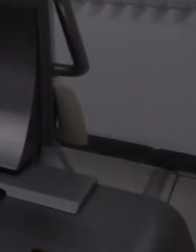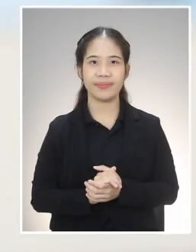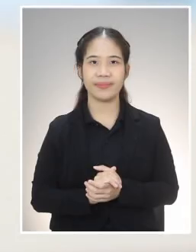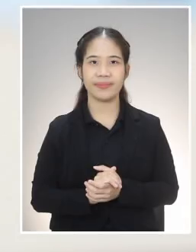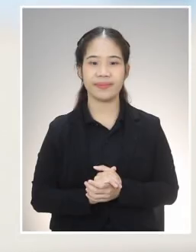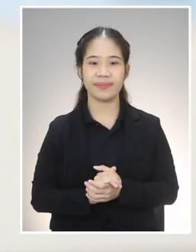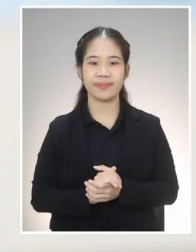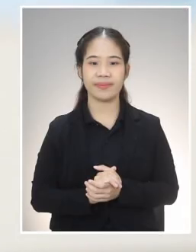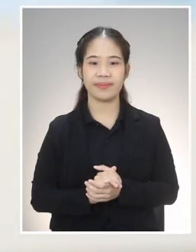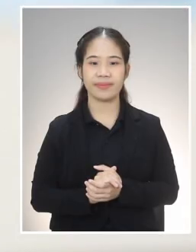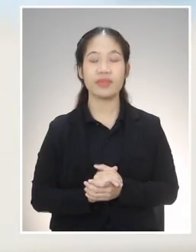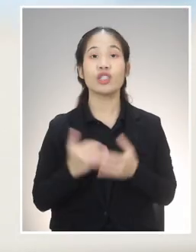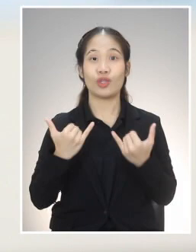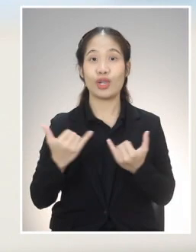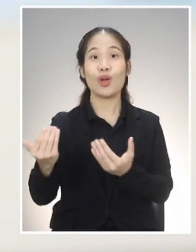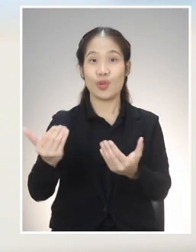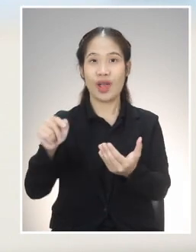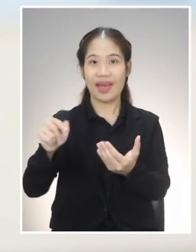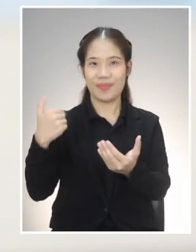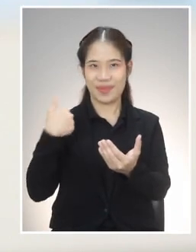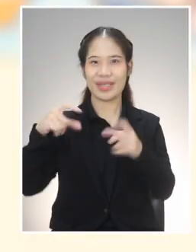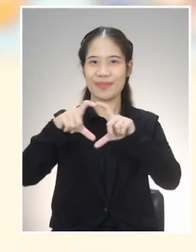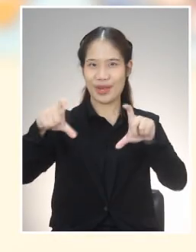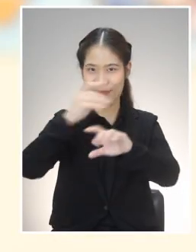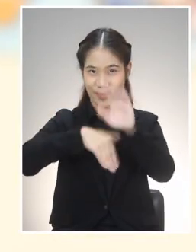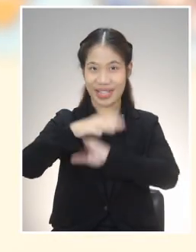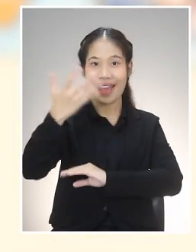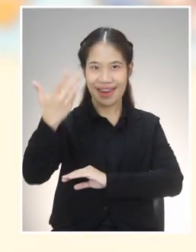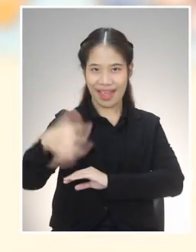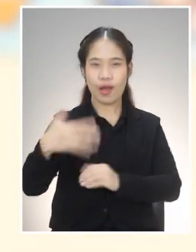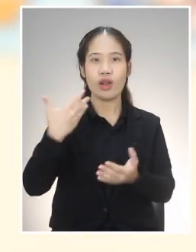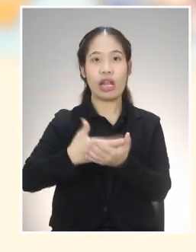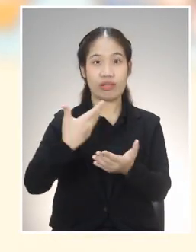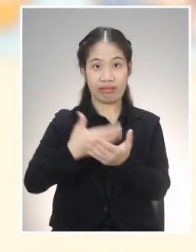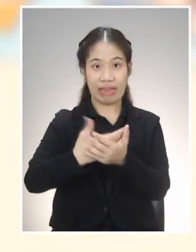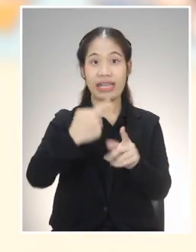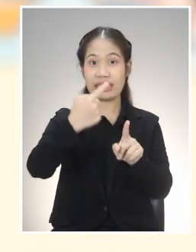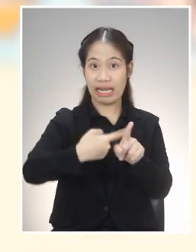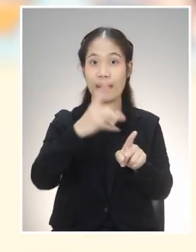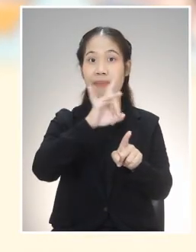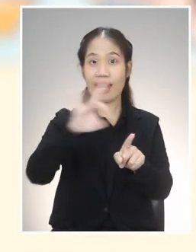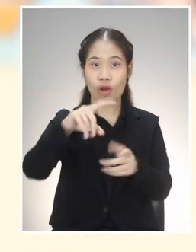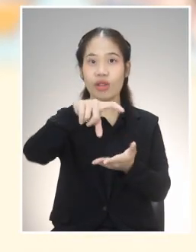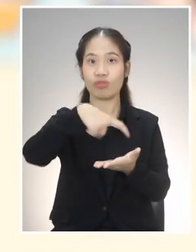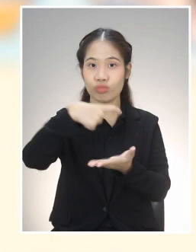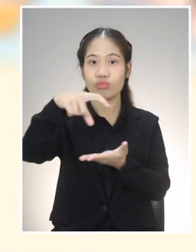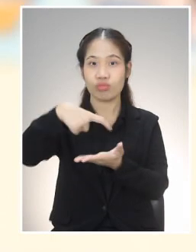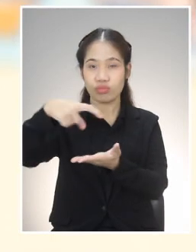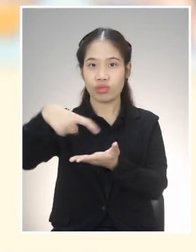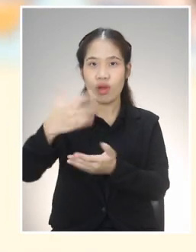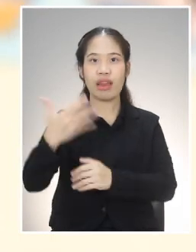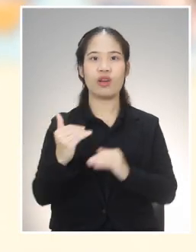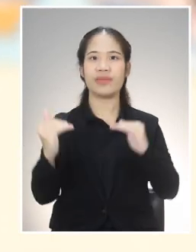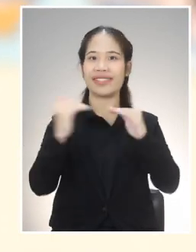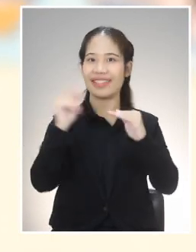ตอนนี้น้องมีบัตรประจำตัวคนพิการก็ได้เบี้ยยังชีพใช่ไหมเดือนละ 800นะคะแล้วก็ได้